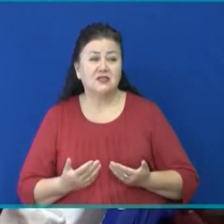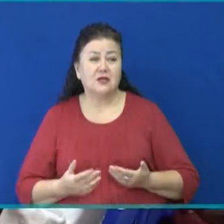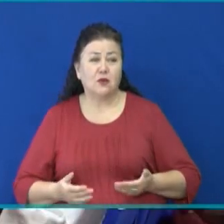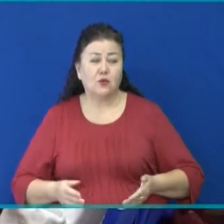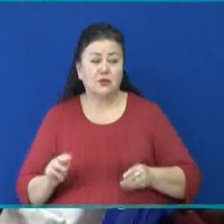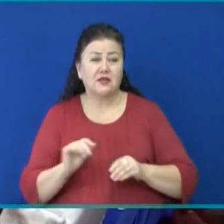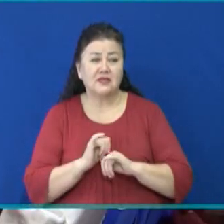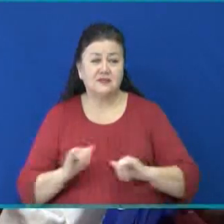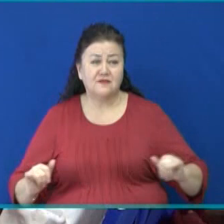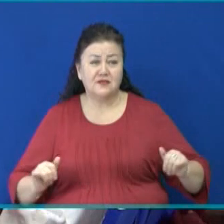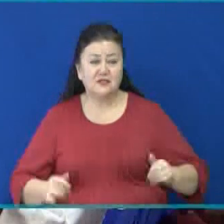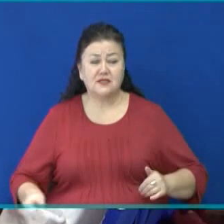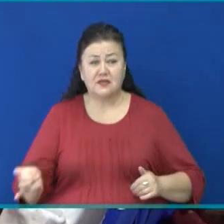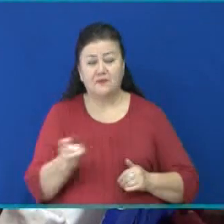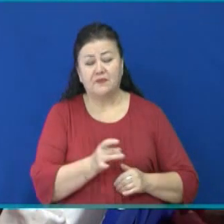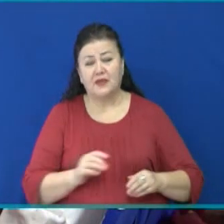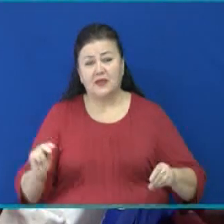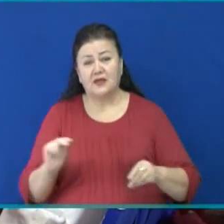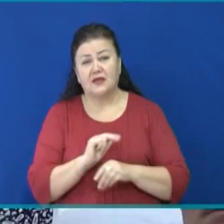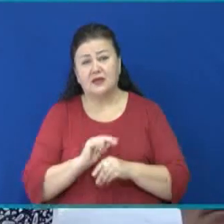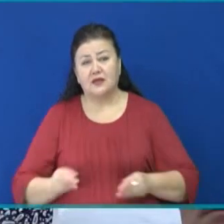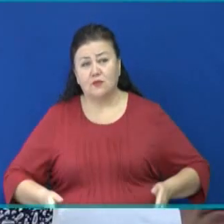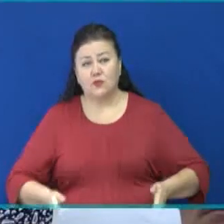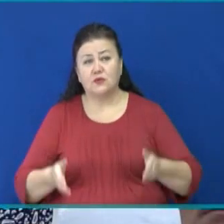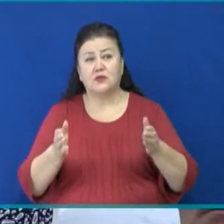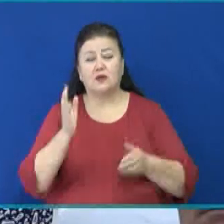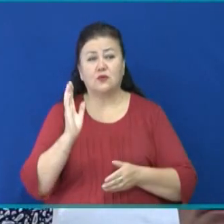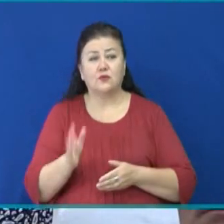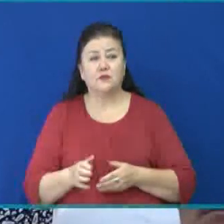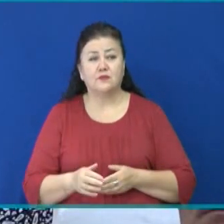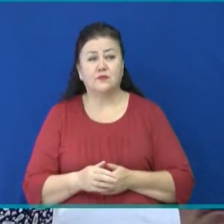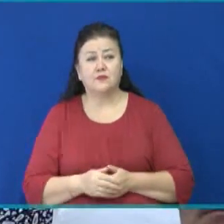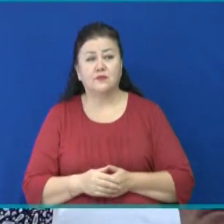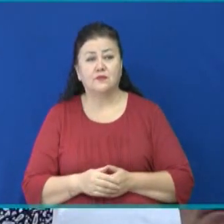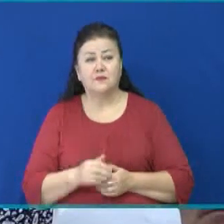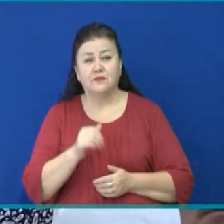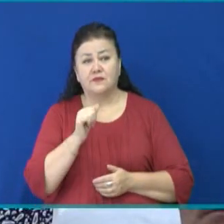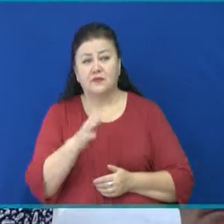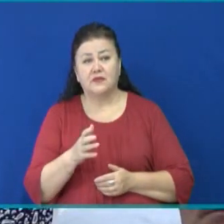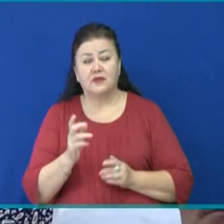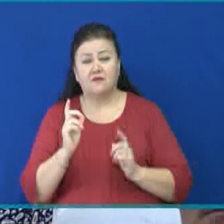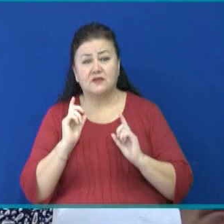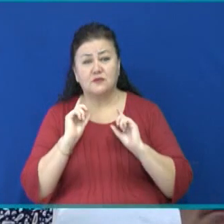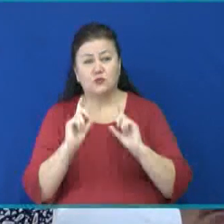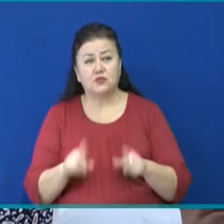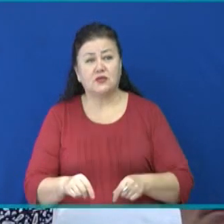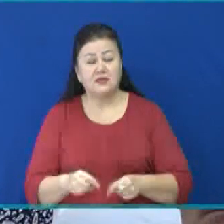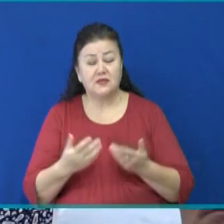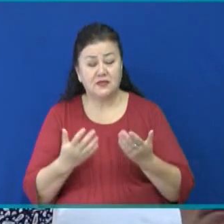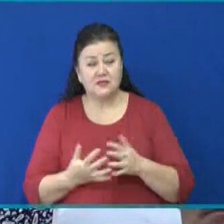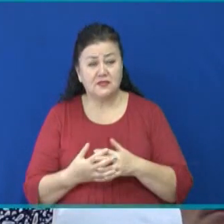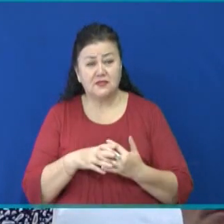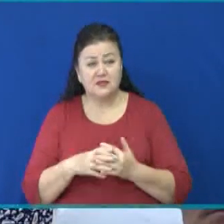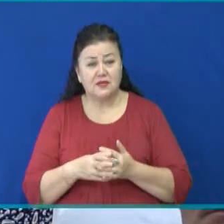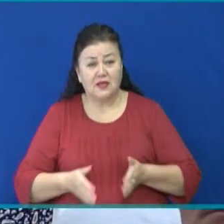Аким отметил, что в ближайшее время ремонт дорог будет проведен. Невозможно ездить по этим дорогам. Если мы с Долони едем